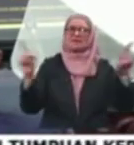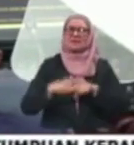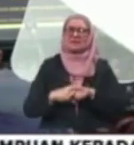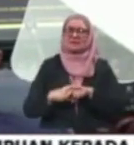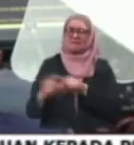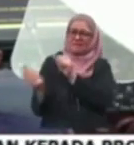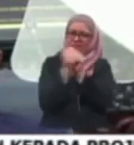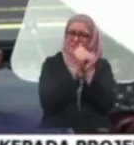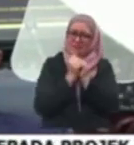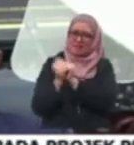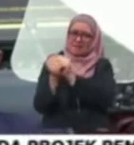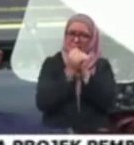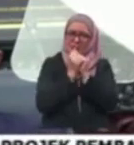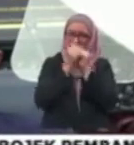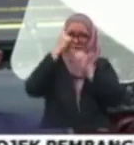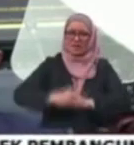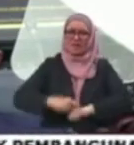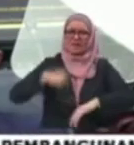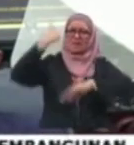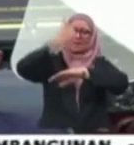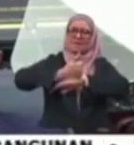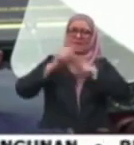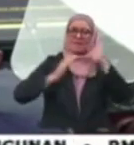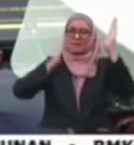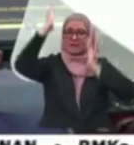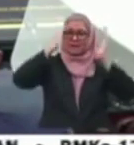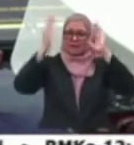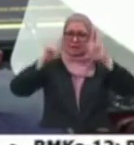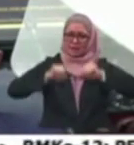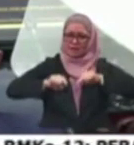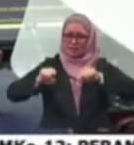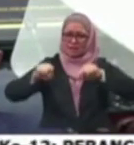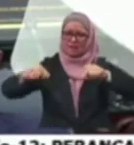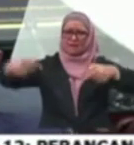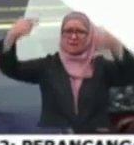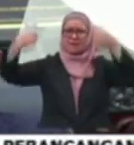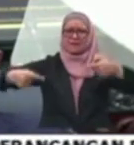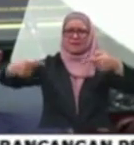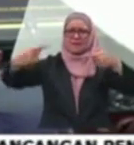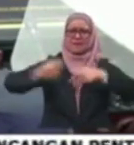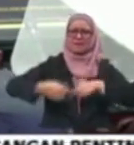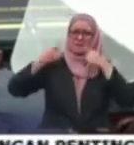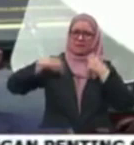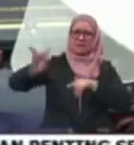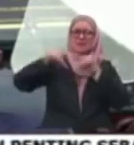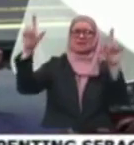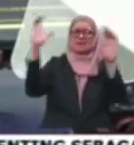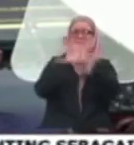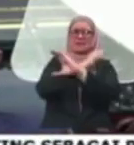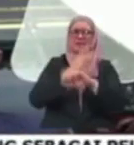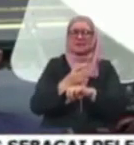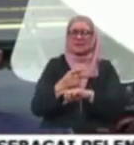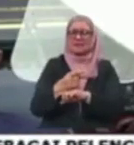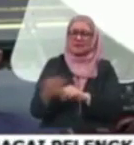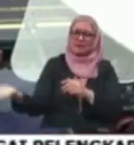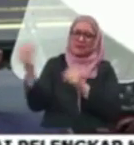membina Malaysia yang berdaya saing dan berdaya tahan serta kalis cabaran. Mari kita